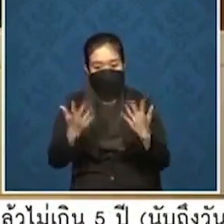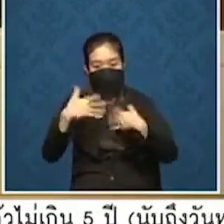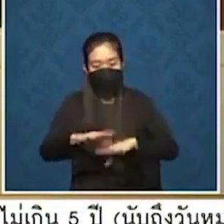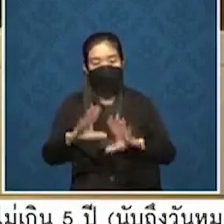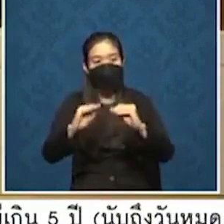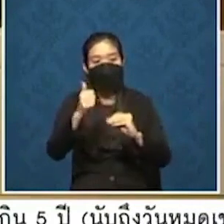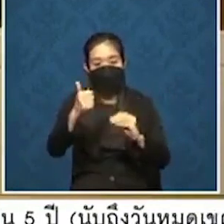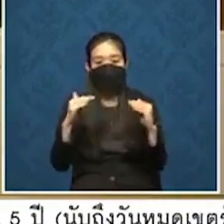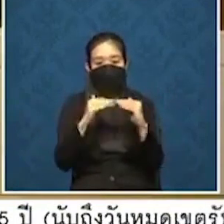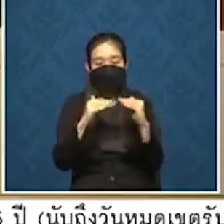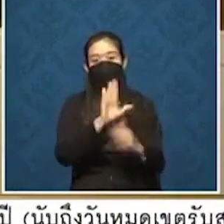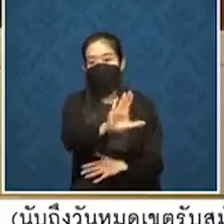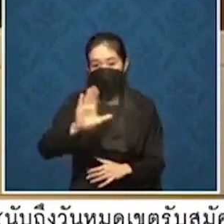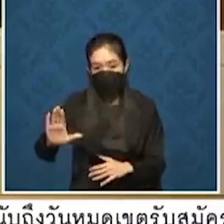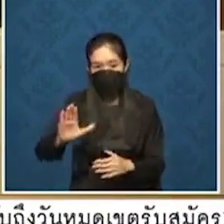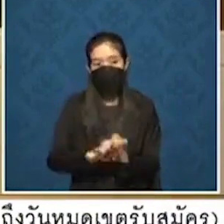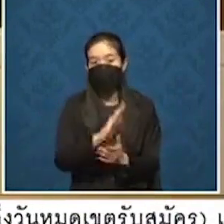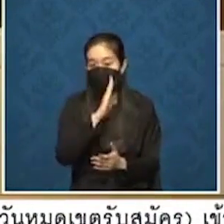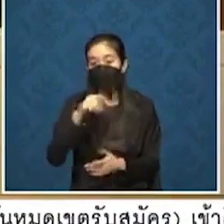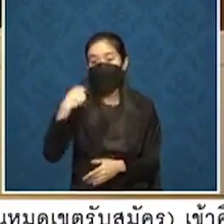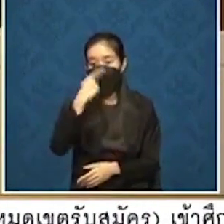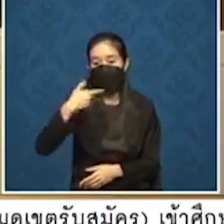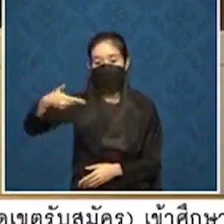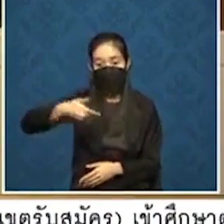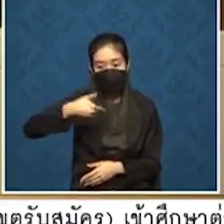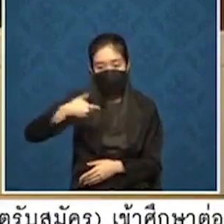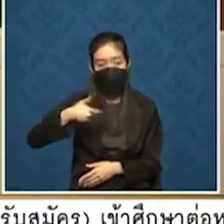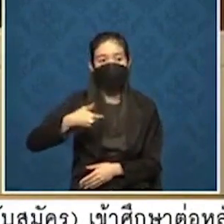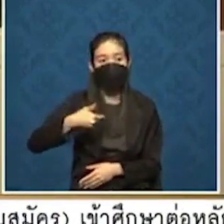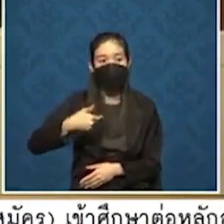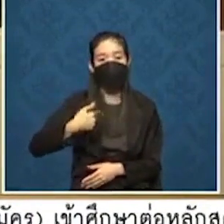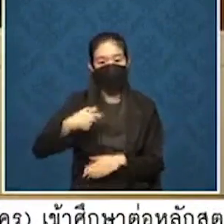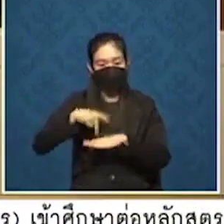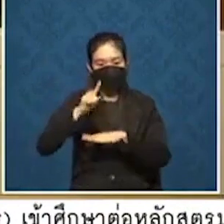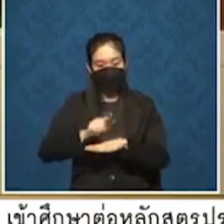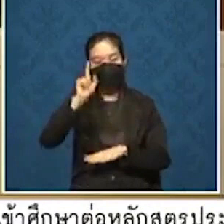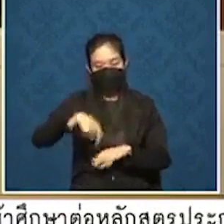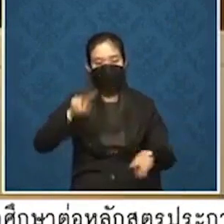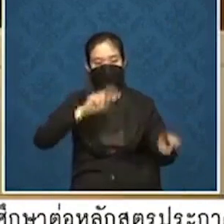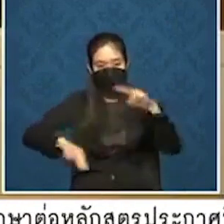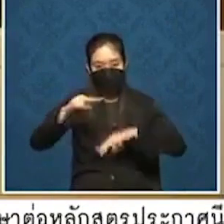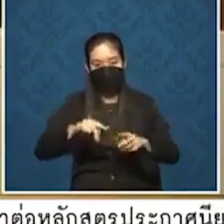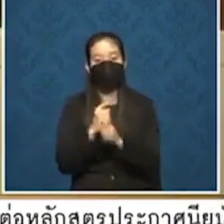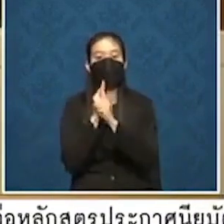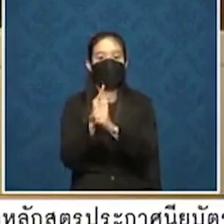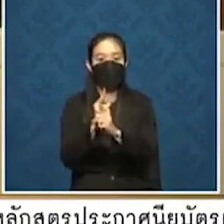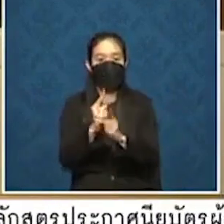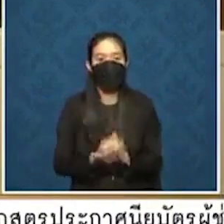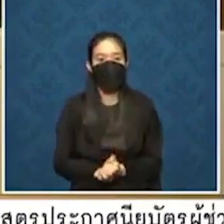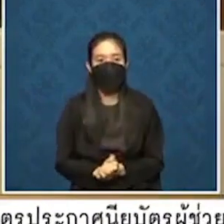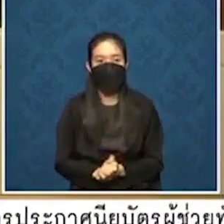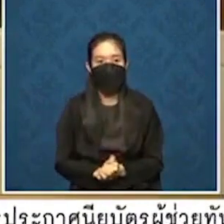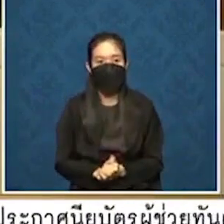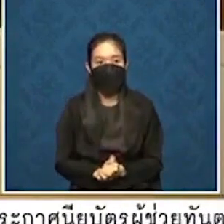เพาฉะนั้นเมื่อมีการเสนอให้ตรวสบผู้ชุมประทานอมีทสตตวสอบครับตรวส plaid nad ครั